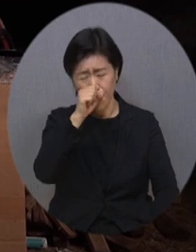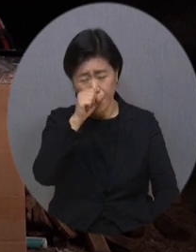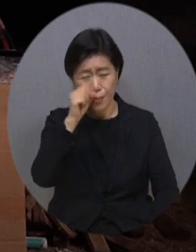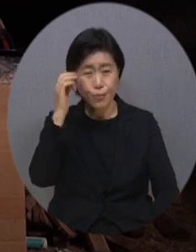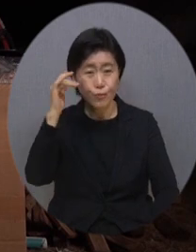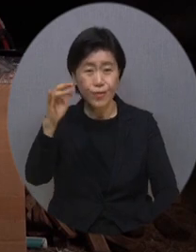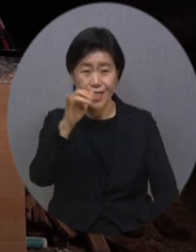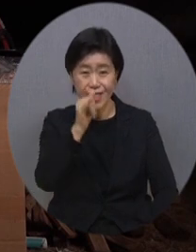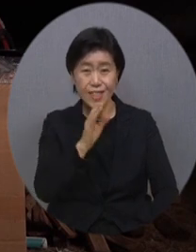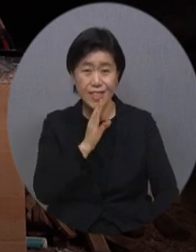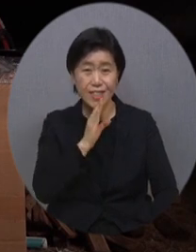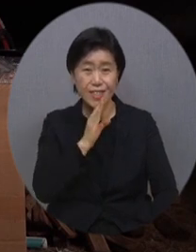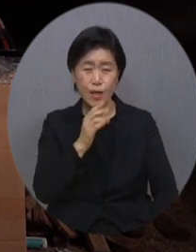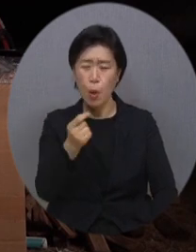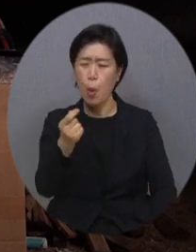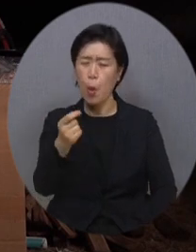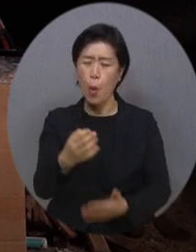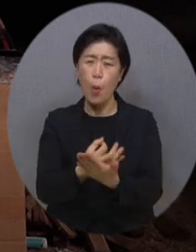작았지만도. 아, 근데